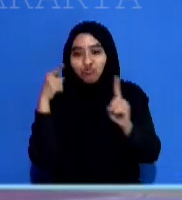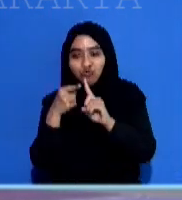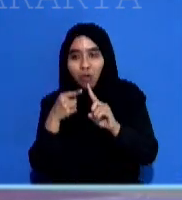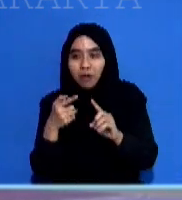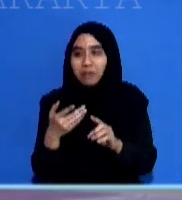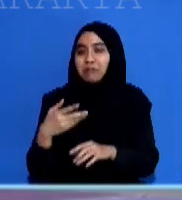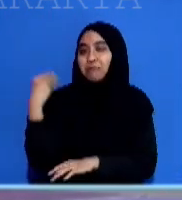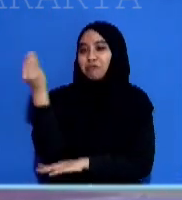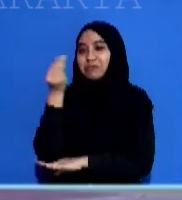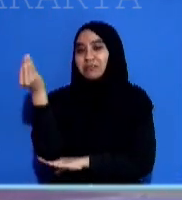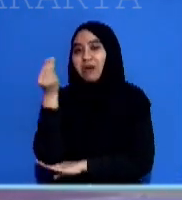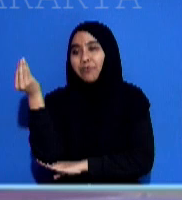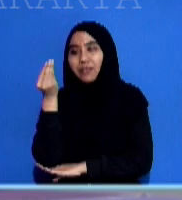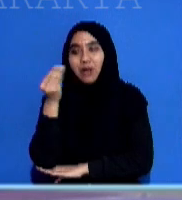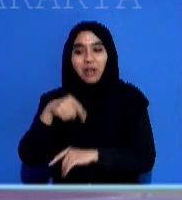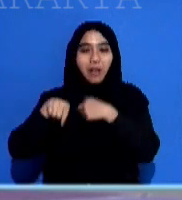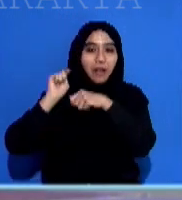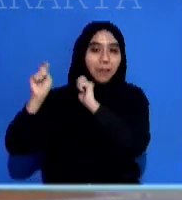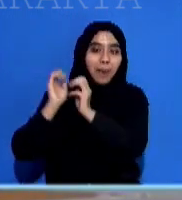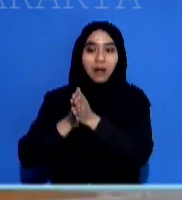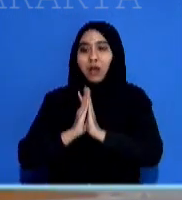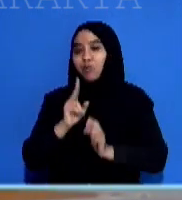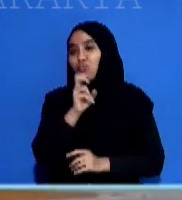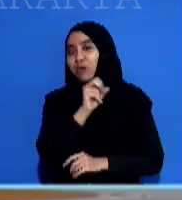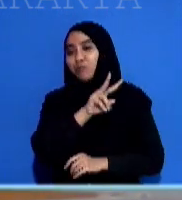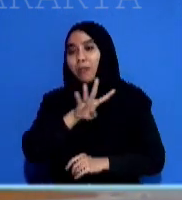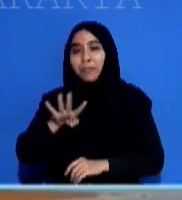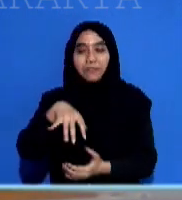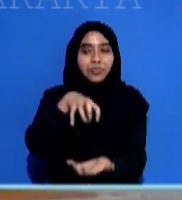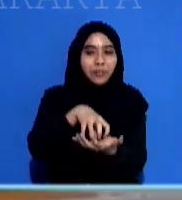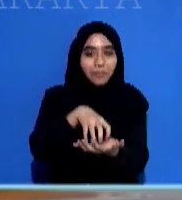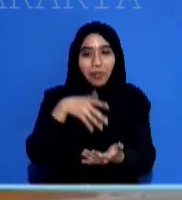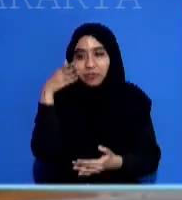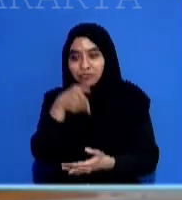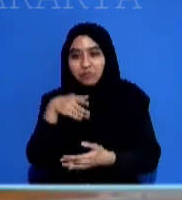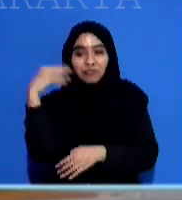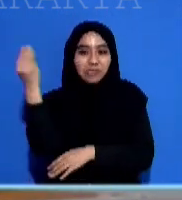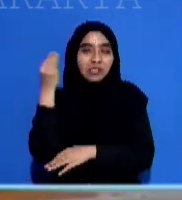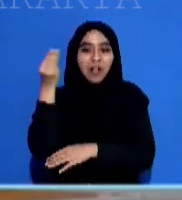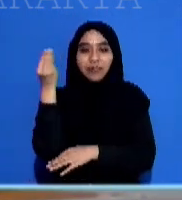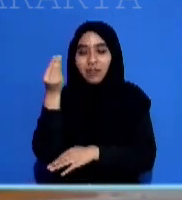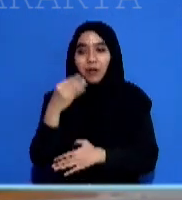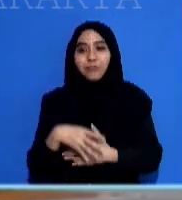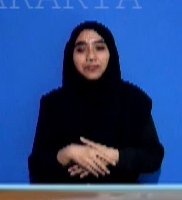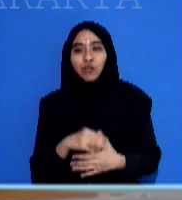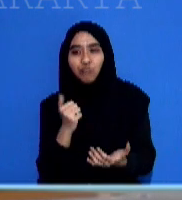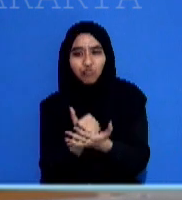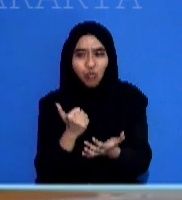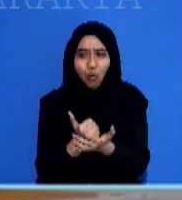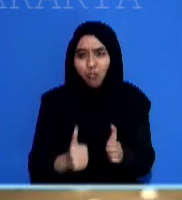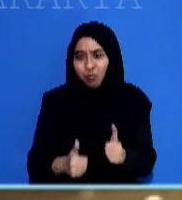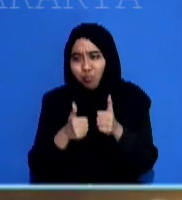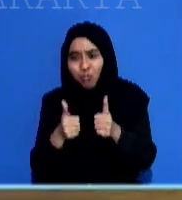2024 salah satunya adalah para pemudik memadati salah satu objek wisata sekaligus Aan kota Yogyakarta yaitu